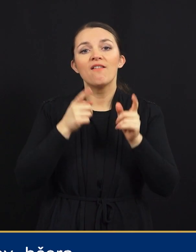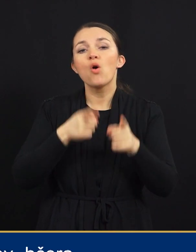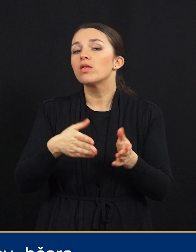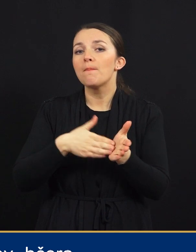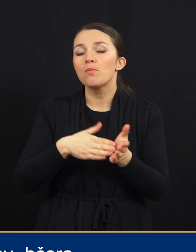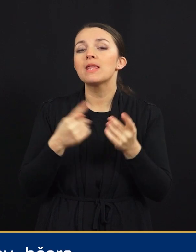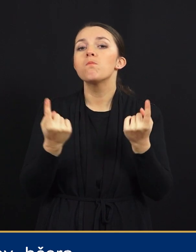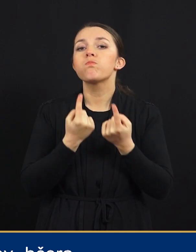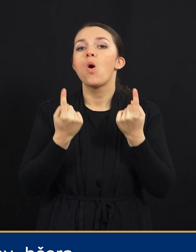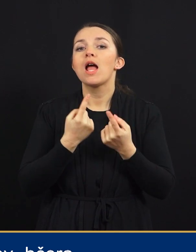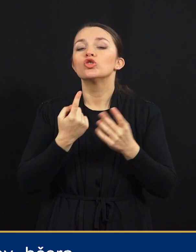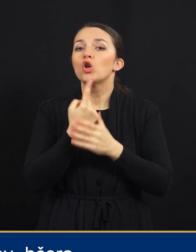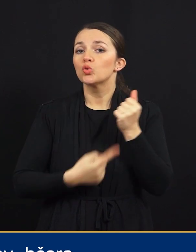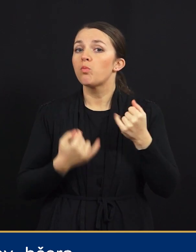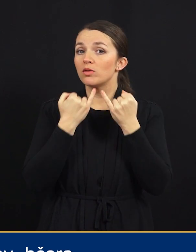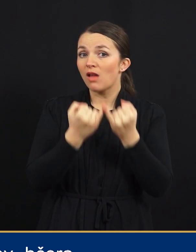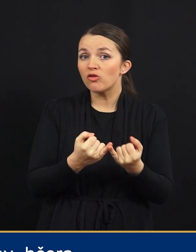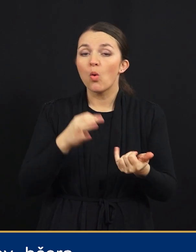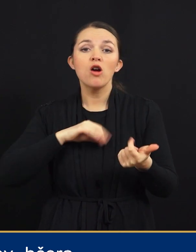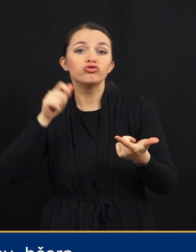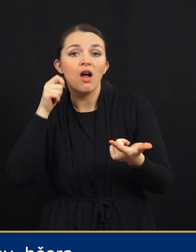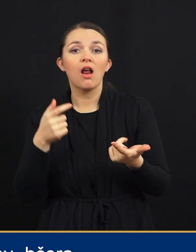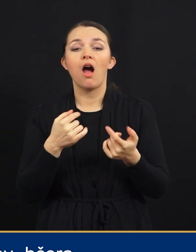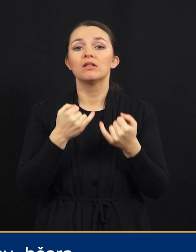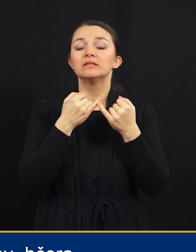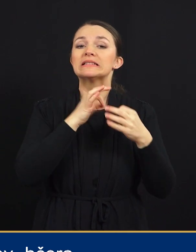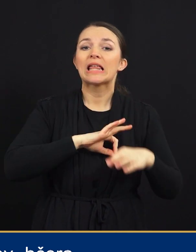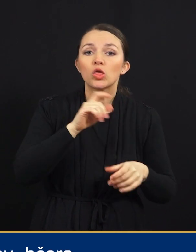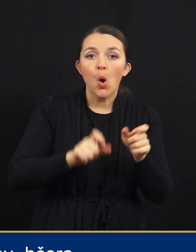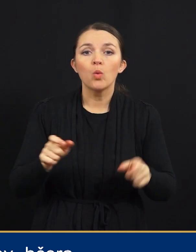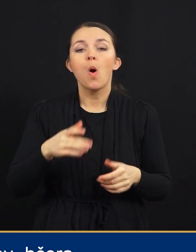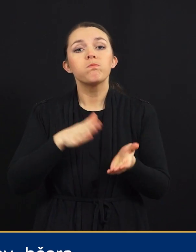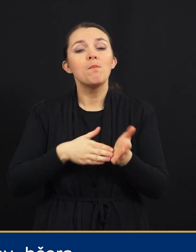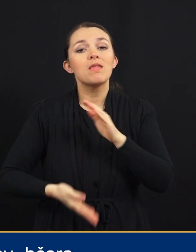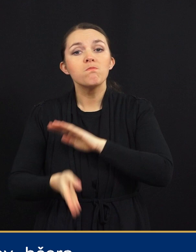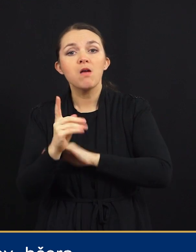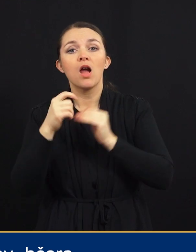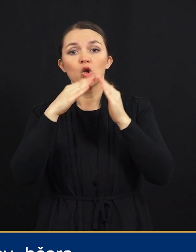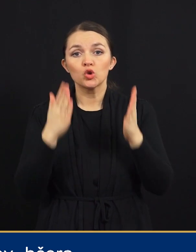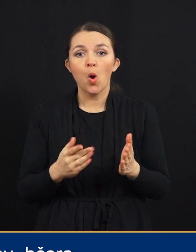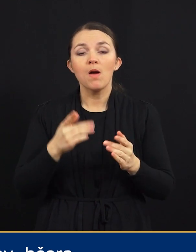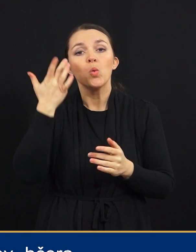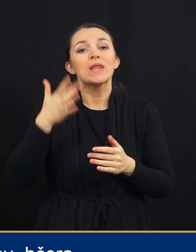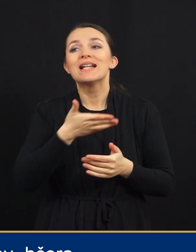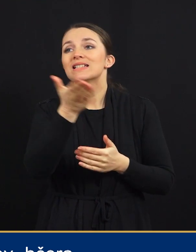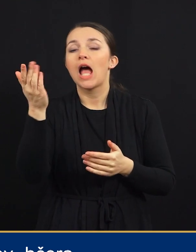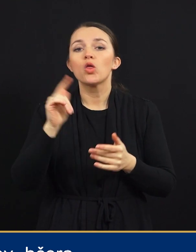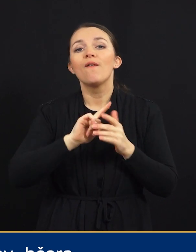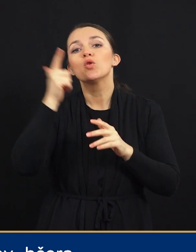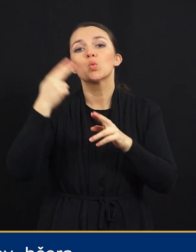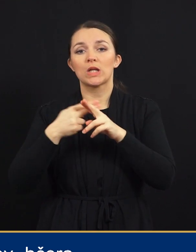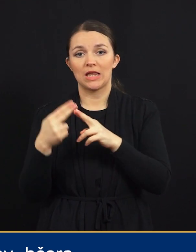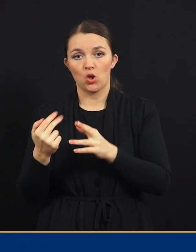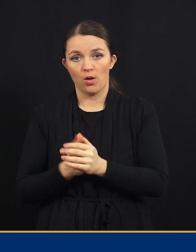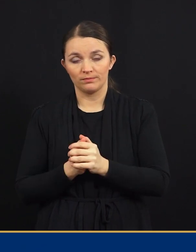Vojna pomeni bolečo izgubo staršev, hčera, sinov, pomeni beg z doma v neznano, v tujino.